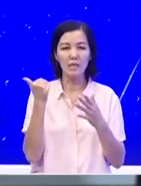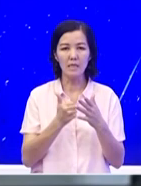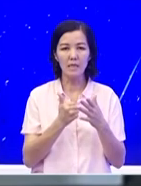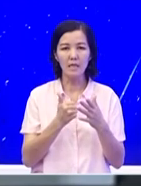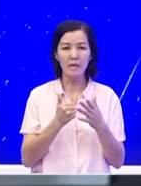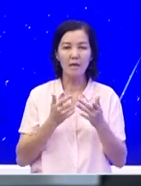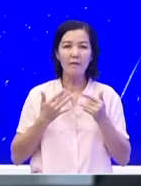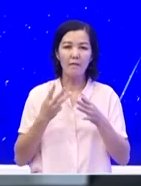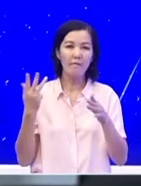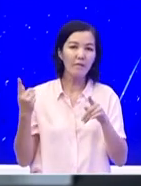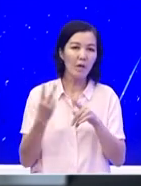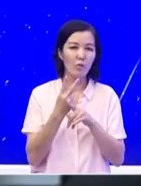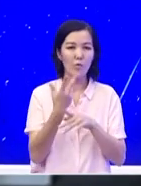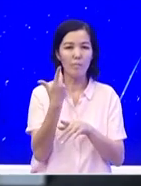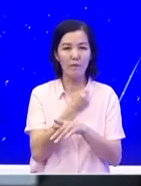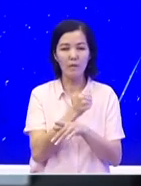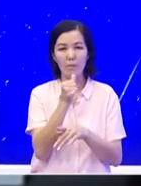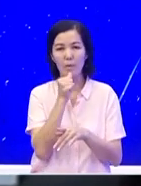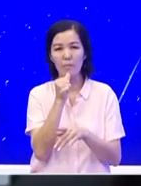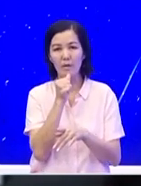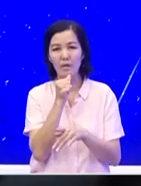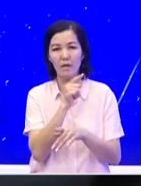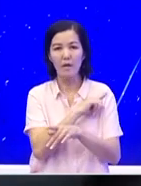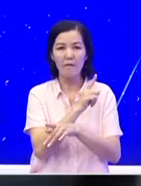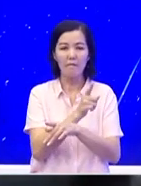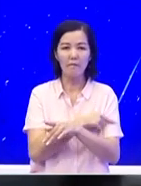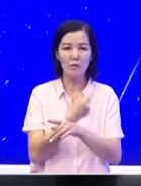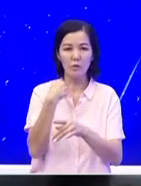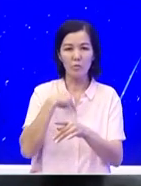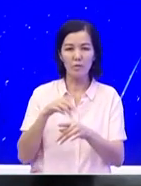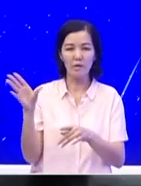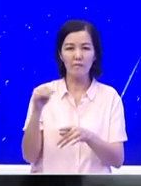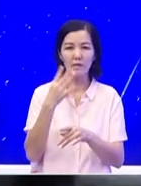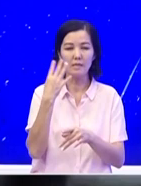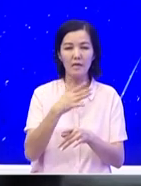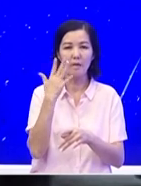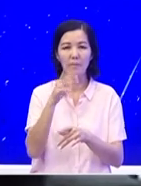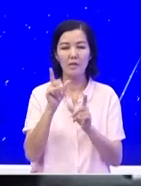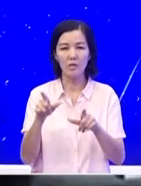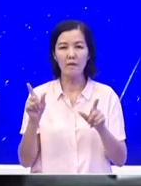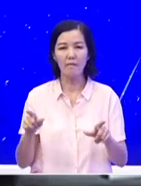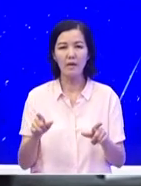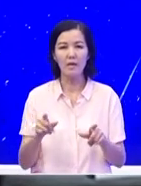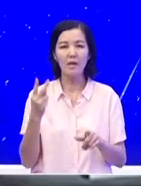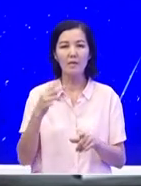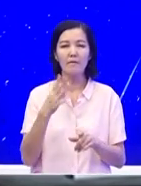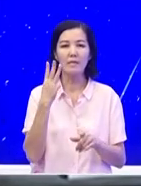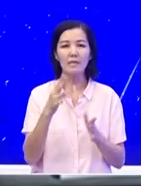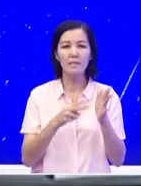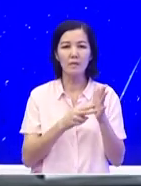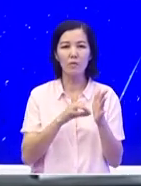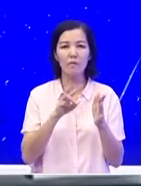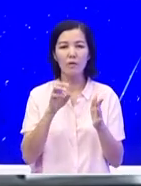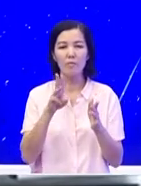потребовалось введение второй дозы, после чего вакцина вызвала сильный иммунный ответ у всех 45 добровольцев. Ожидается, что 27